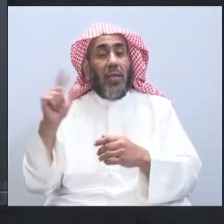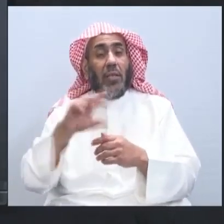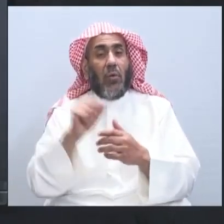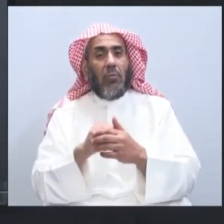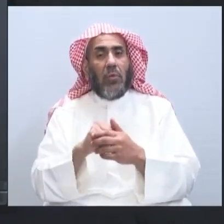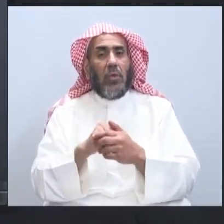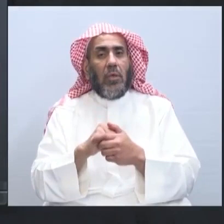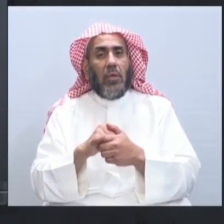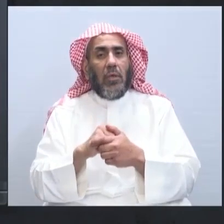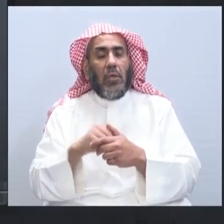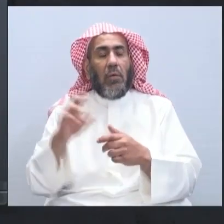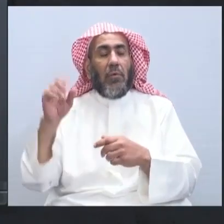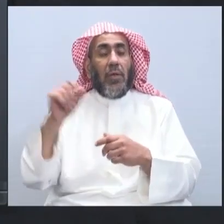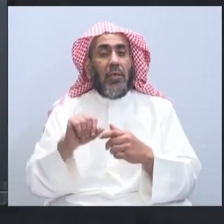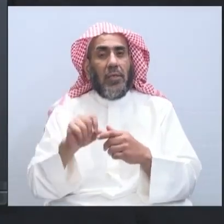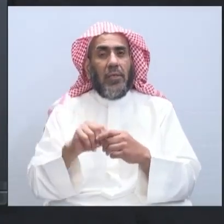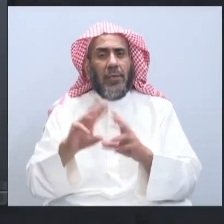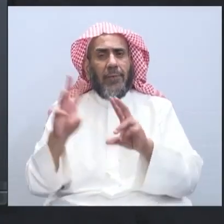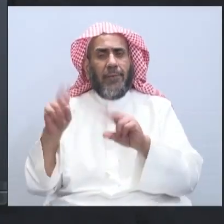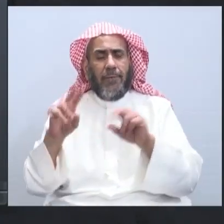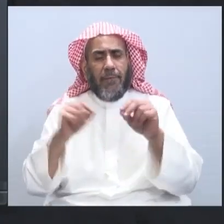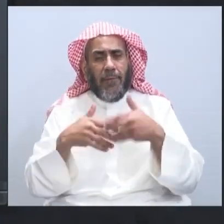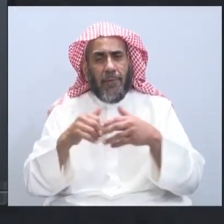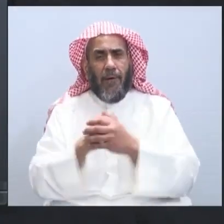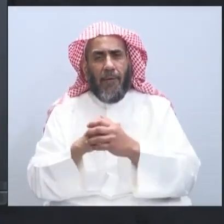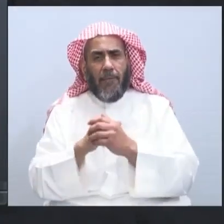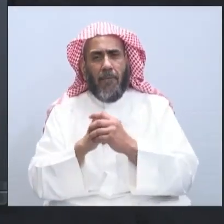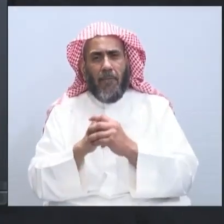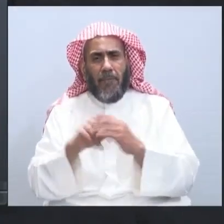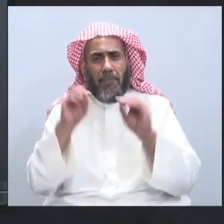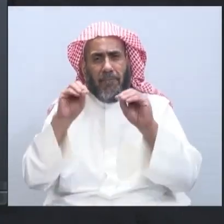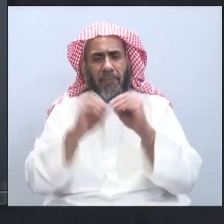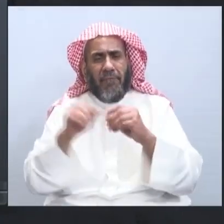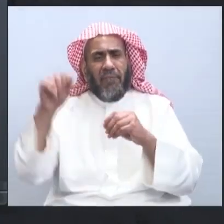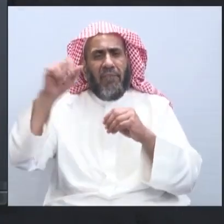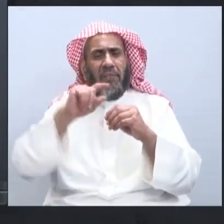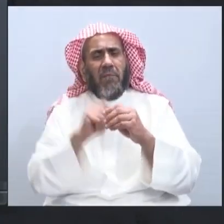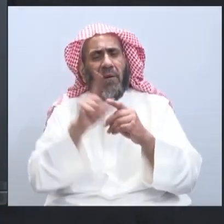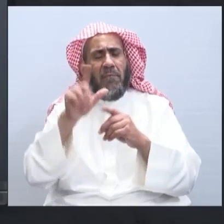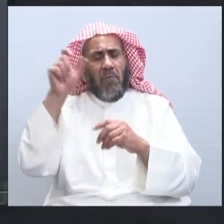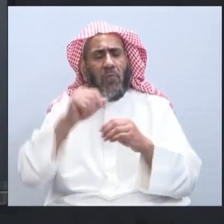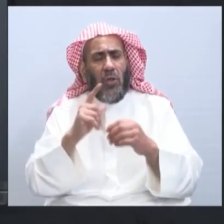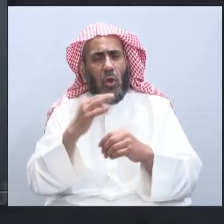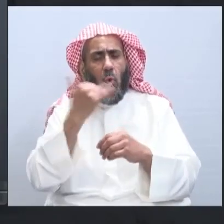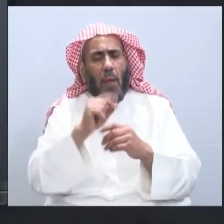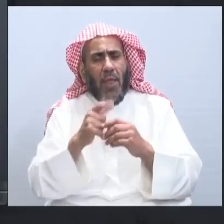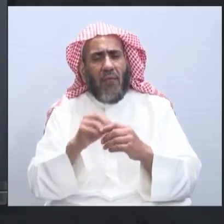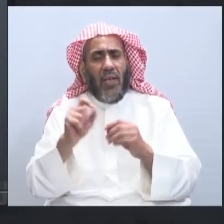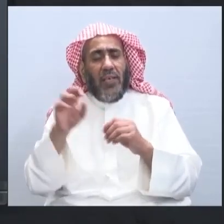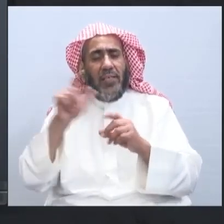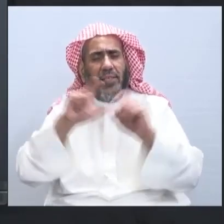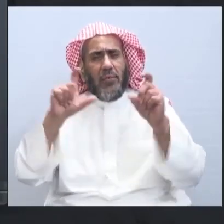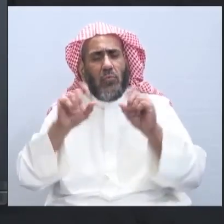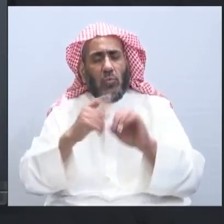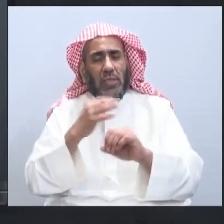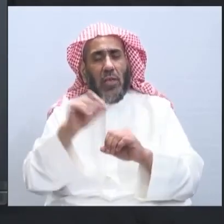الدوله ابي فراس في في بعض القصائد طبعا عرفنا ايضا حافظ و كيف انها تحدث عن اللغه العربيه في قصيدته التي